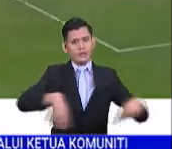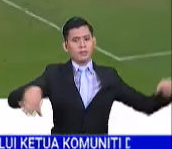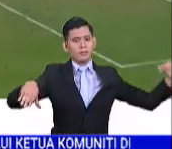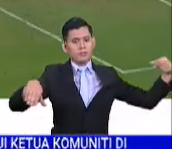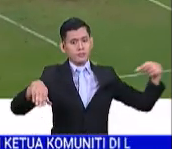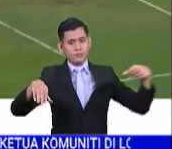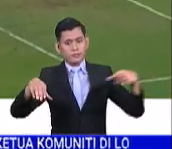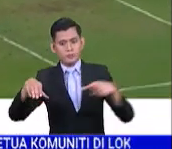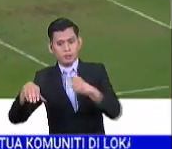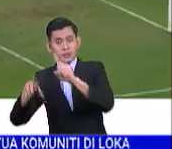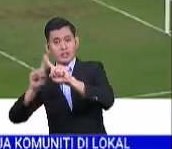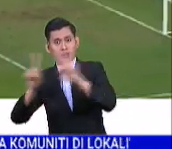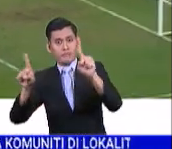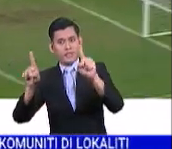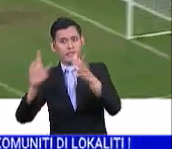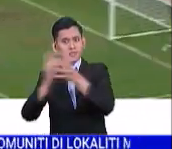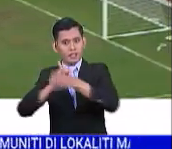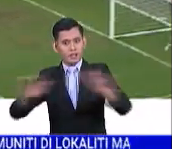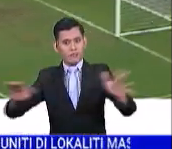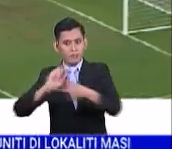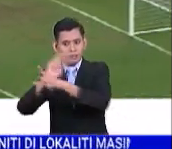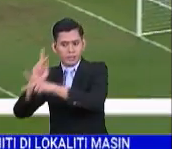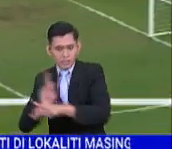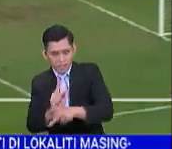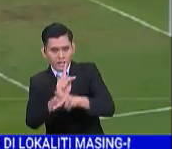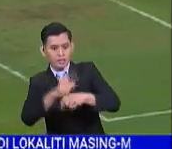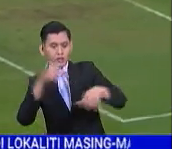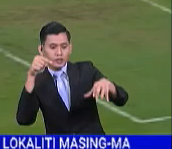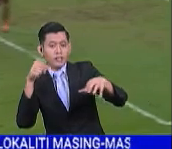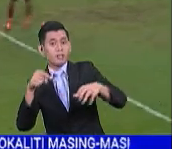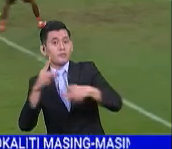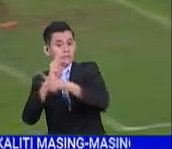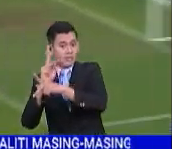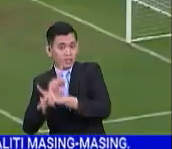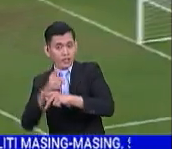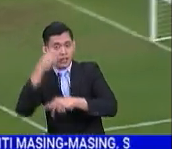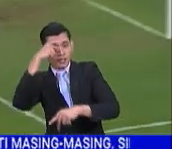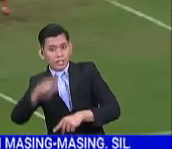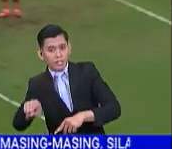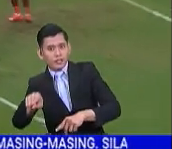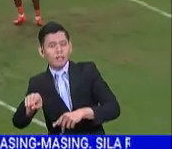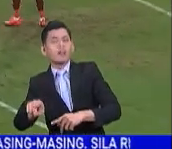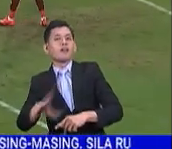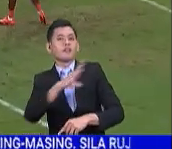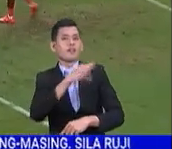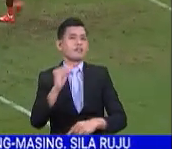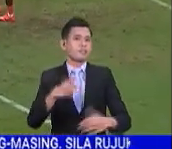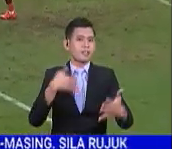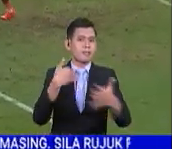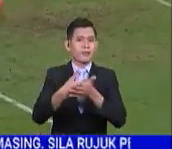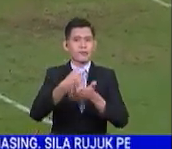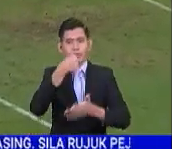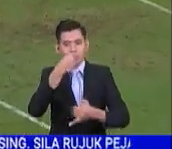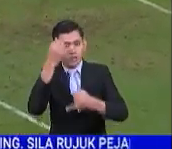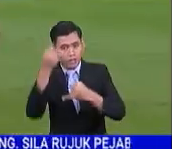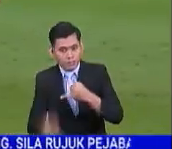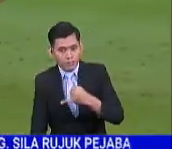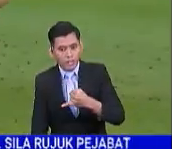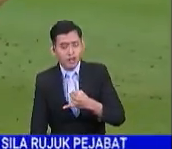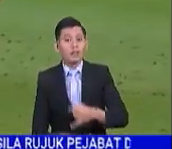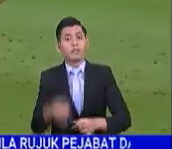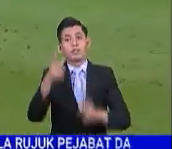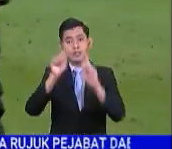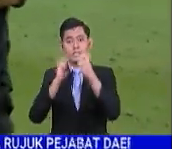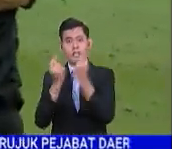rempatan, namun diselamatkan penjaga gol Thailand. Kedudukan 0-0 itu kekal sehingga whistle penamat, sekaligus menyaksikan